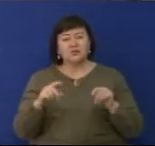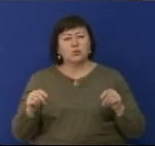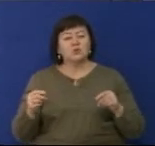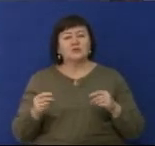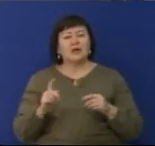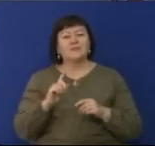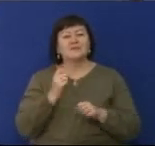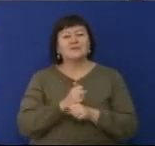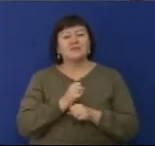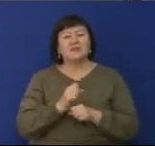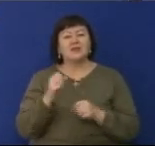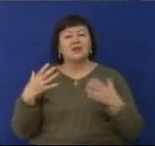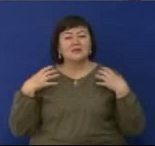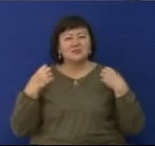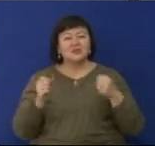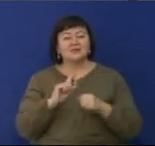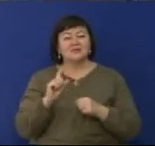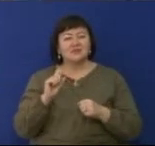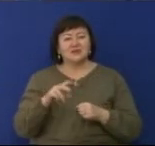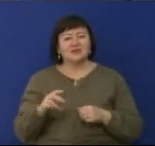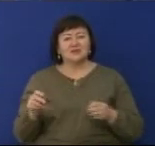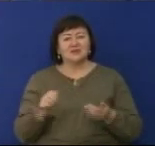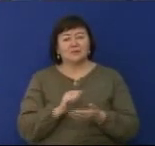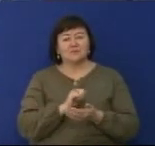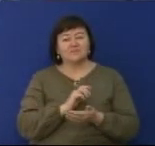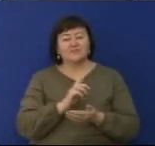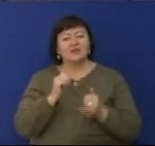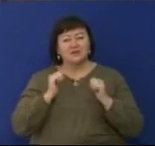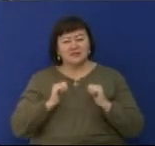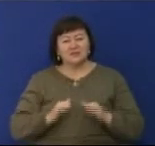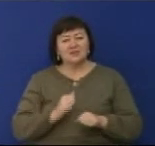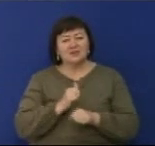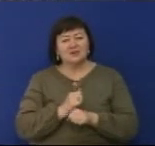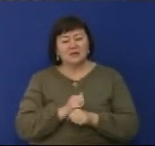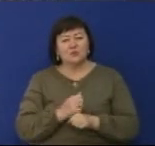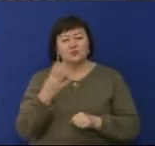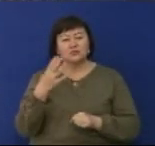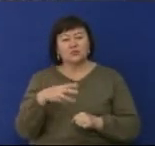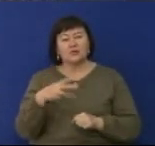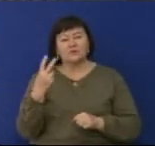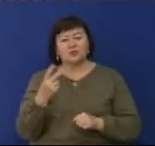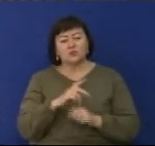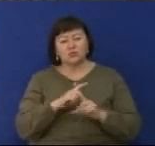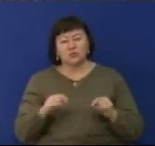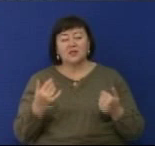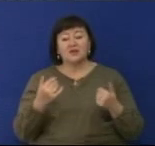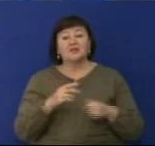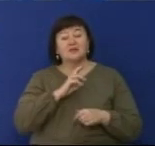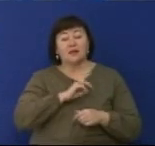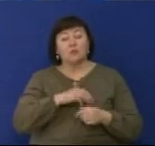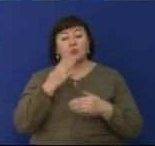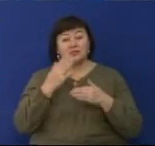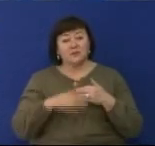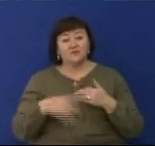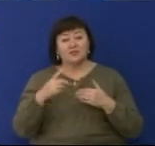спортивный и актовый зал а также капитальный ремонт ведется в 43 шкуре эти работы на сегодняшний день уже завершаются в этом году